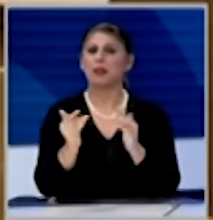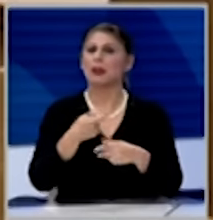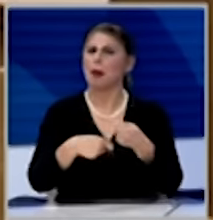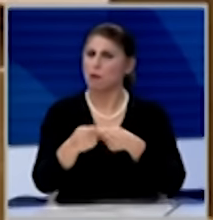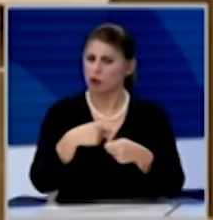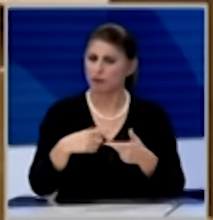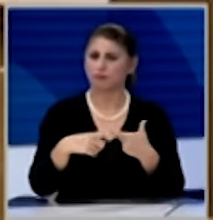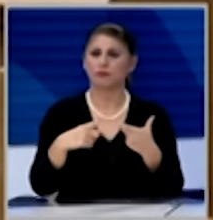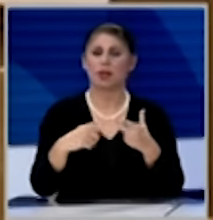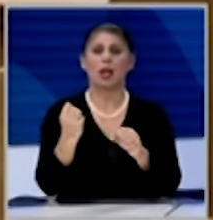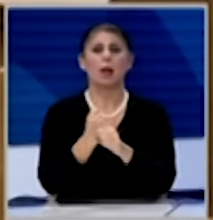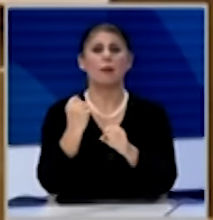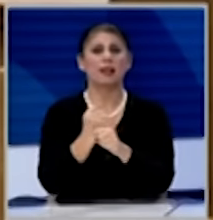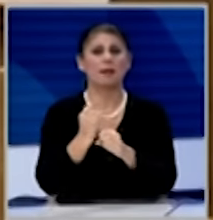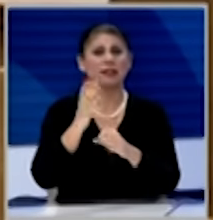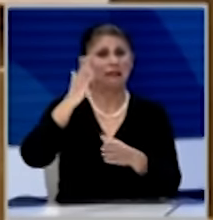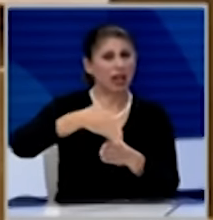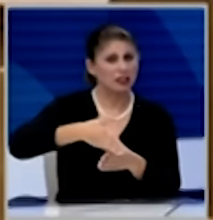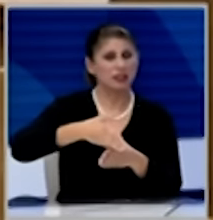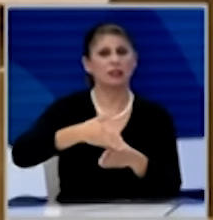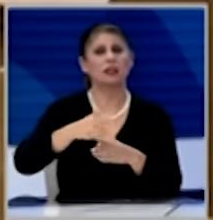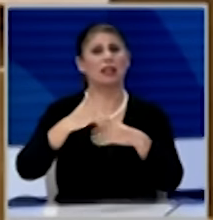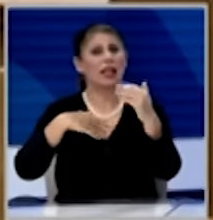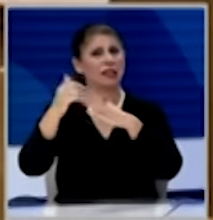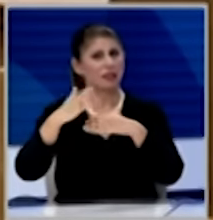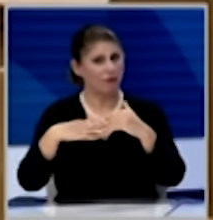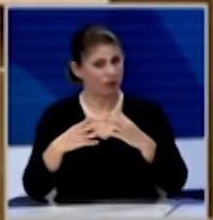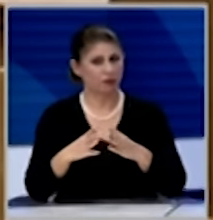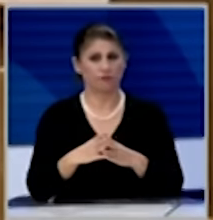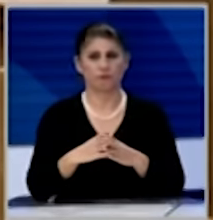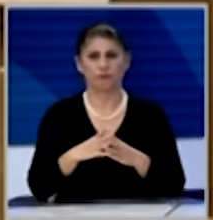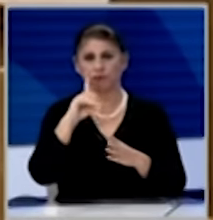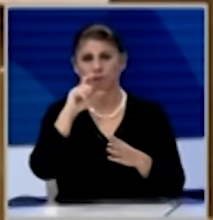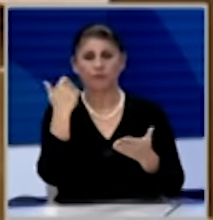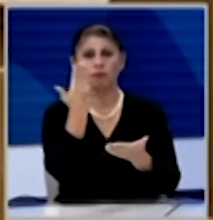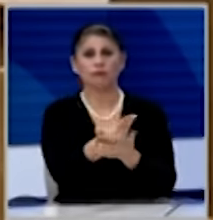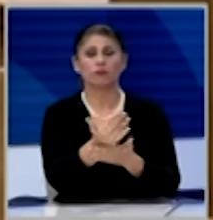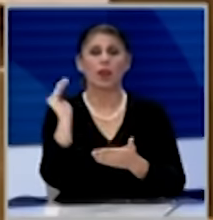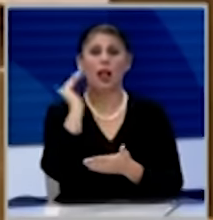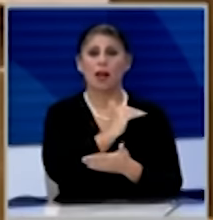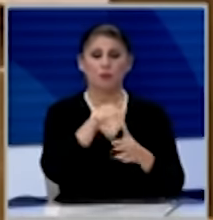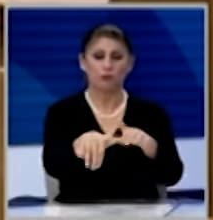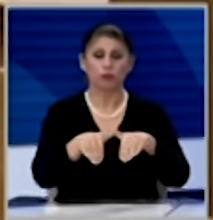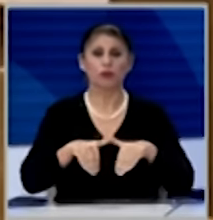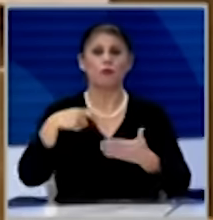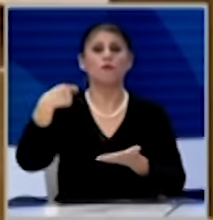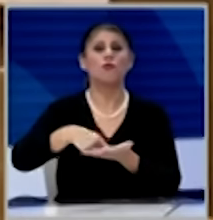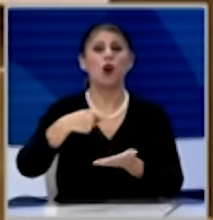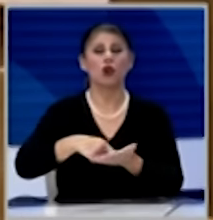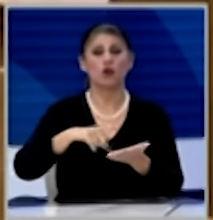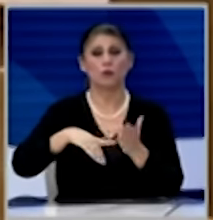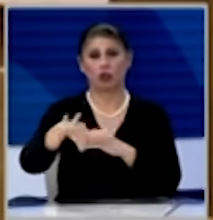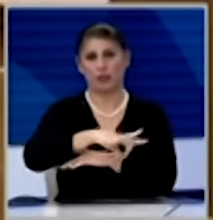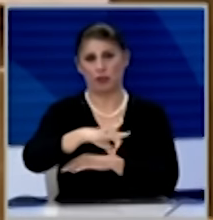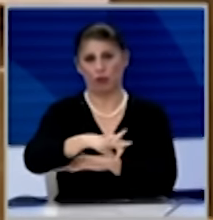έμποροι επαγγελματίες στα ταξί στις κατασκευές απαιτούν την άμεση απόσυρση του φορολογικού